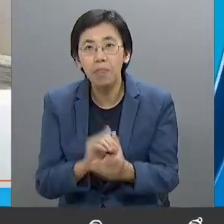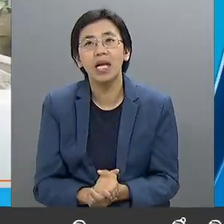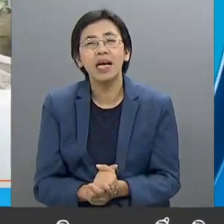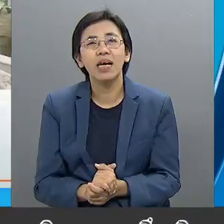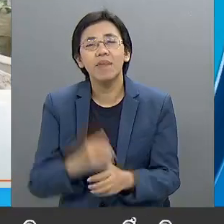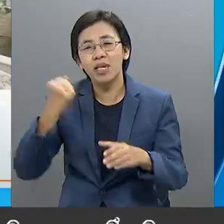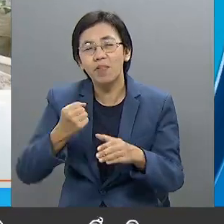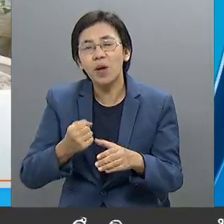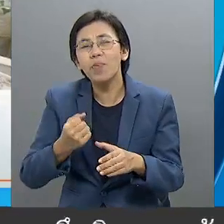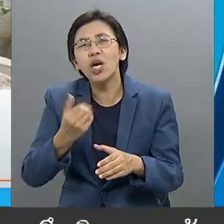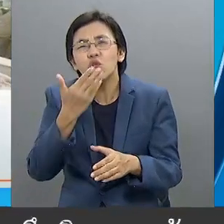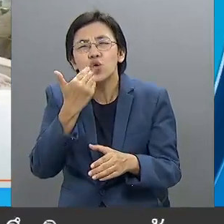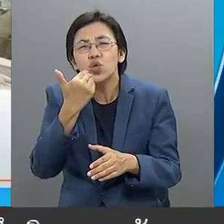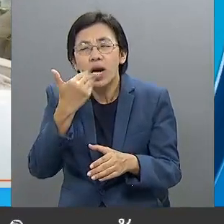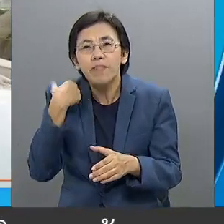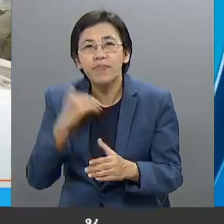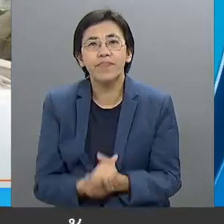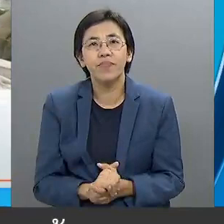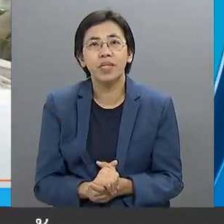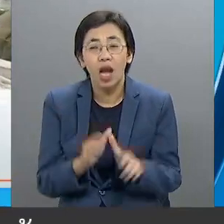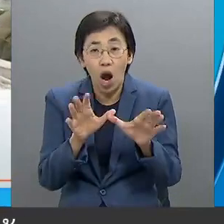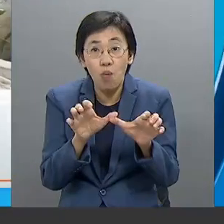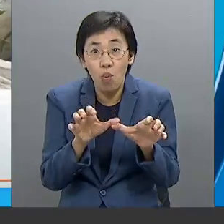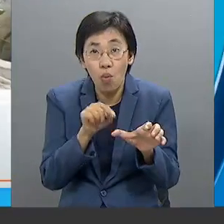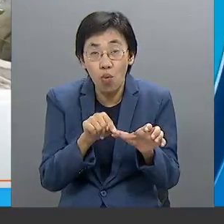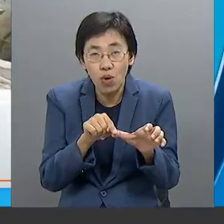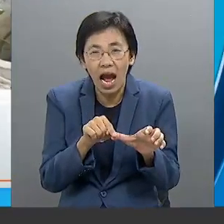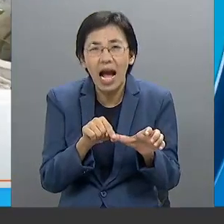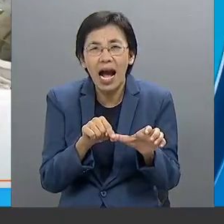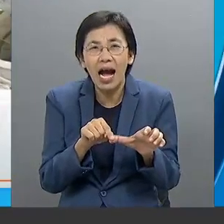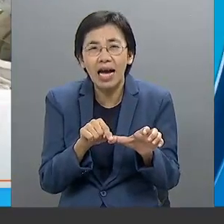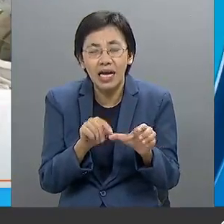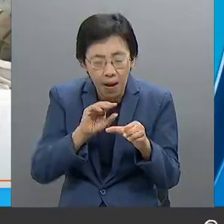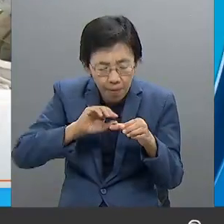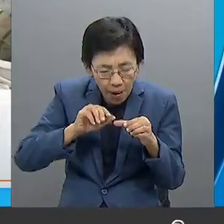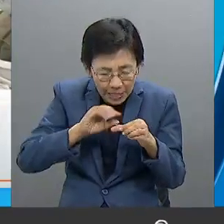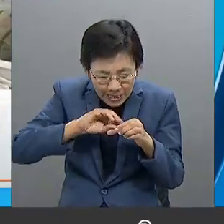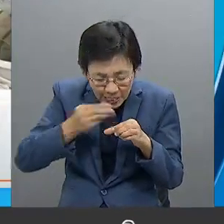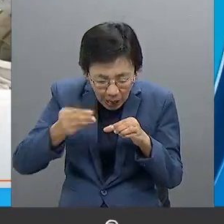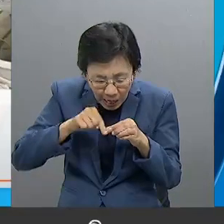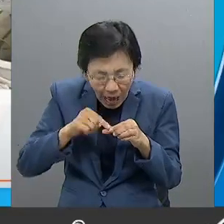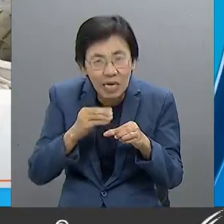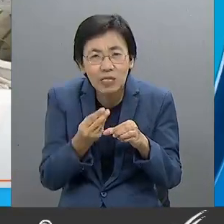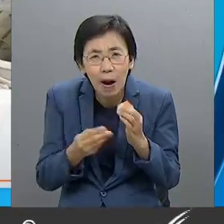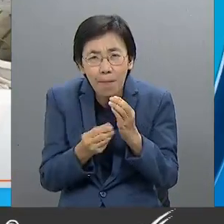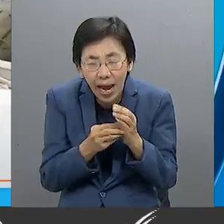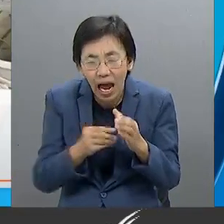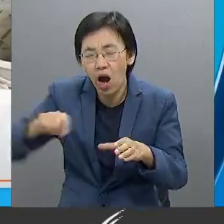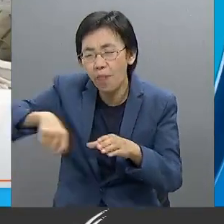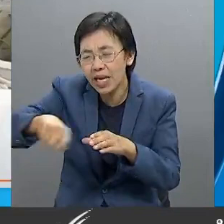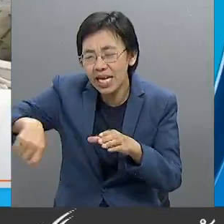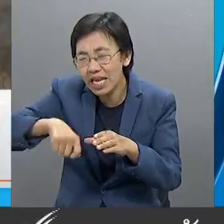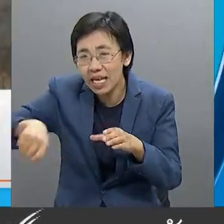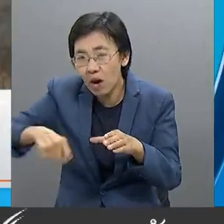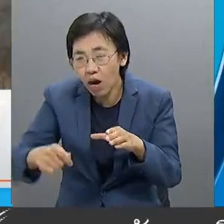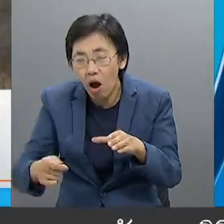นน้ำพริก เป็นยังไงคะ เออก็คือเอาเหมือนเอามันปูอ่ะเอามารวมกันแล้วก็ไปเคี่ยวนะครับแล้วก็เอามาใส่กระดองปูอีกครั้ง เหมือนห